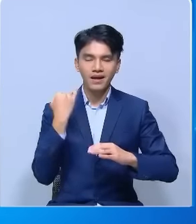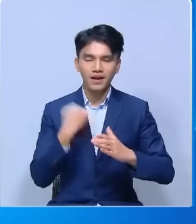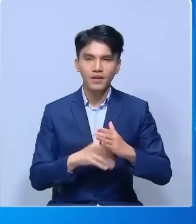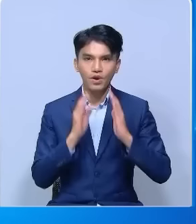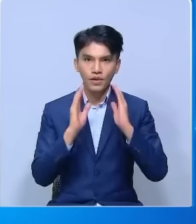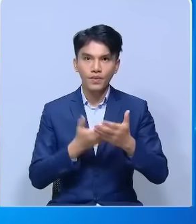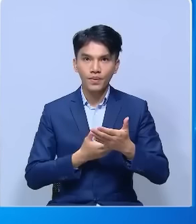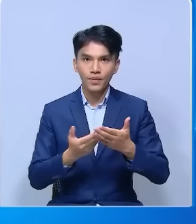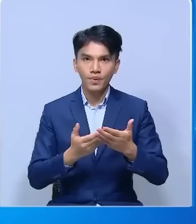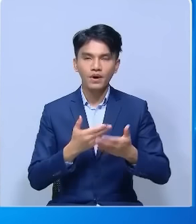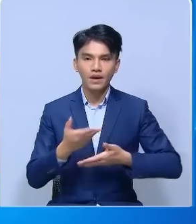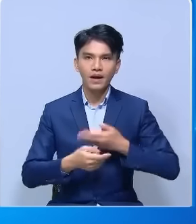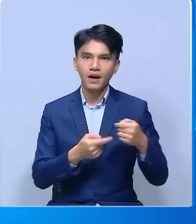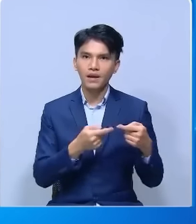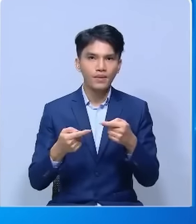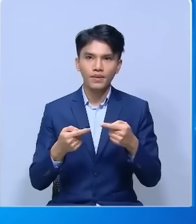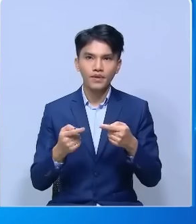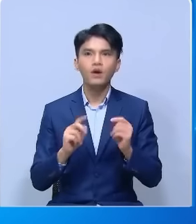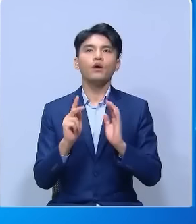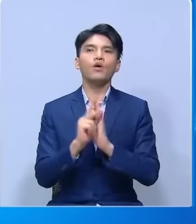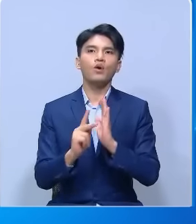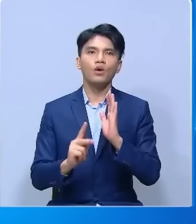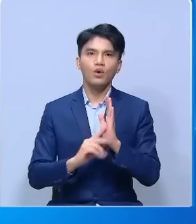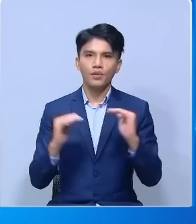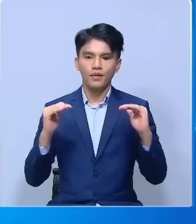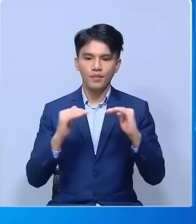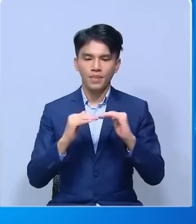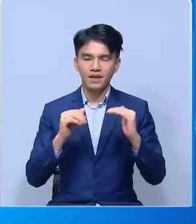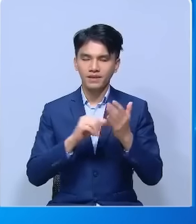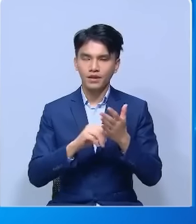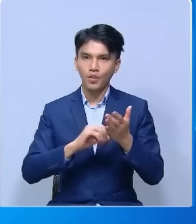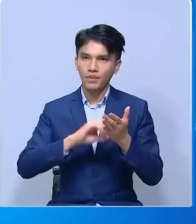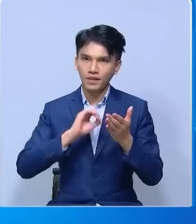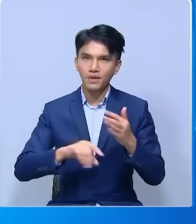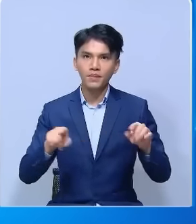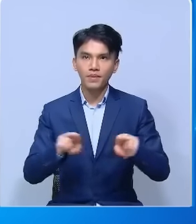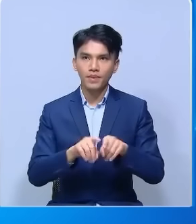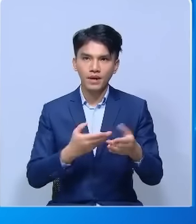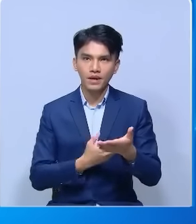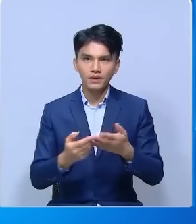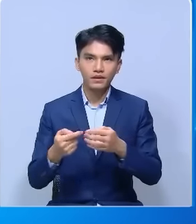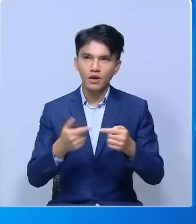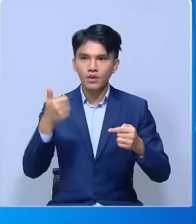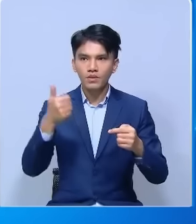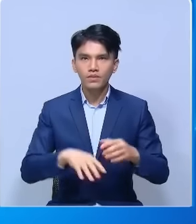ผู้ซื้อนำสลากไปขายต่อก็จะมีการดำเนินการตัดสิทธิ์เหมือนกันนะคะจะไม่ให้เข้ามาซื้อสลากต่อไ